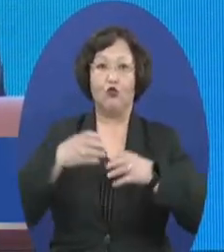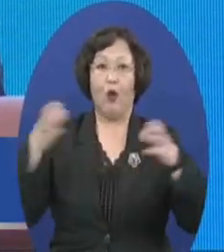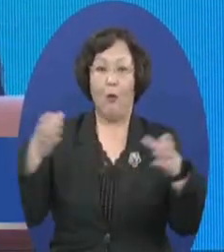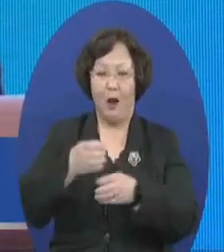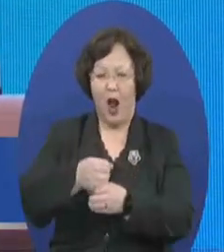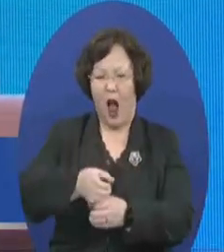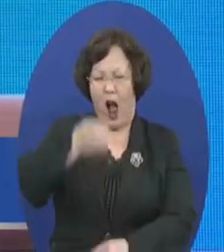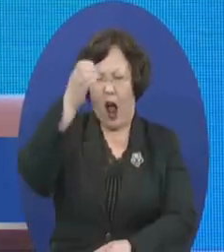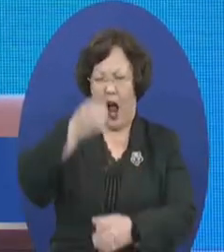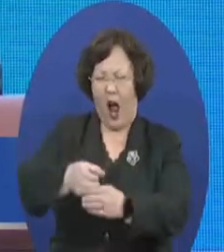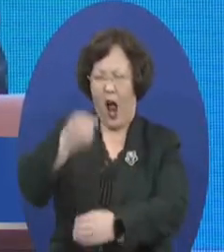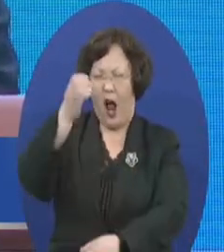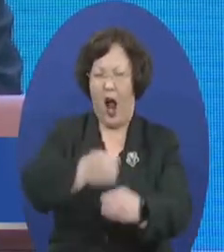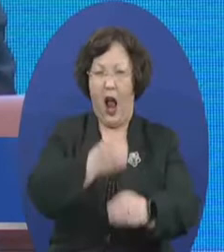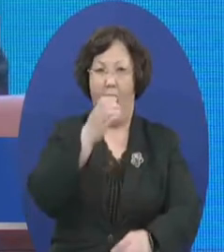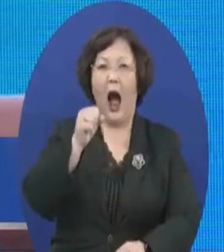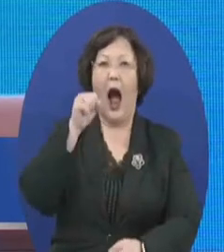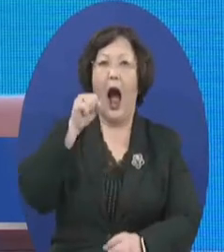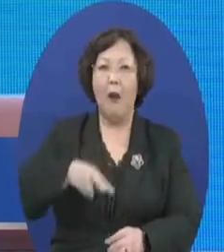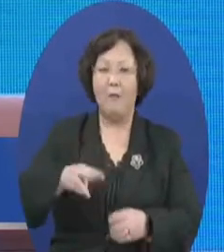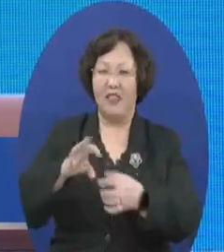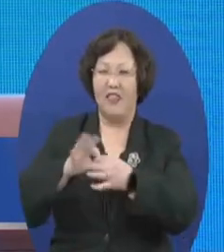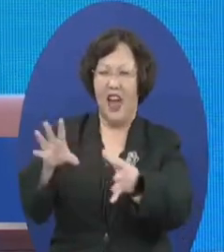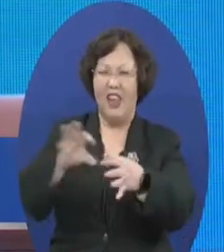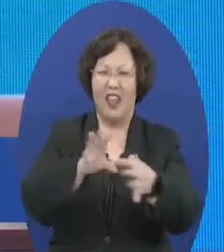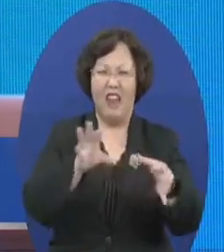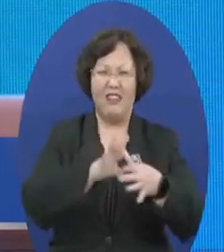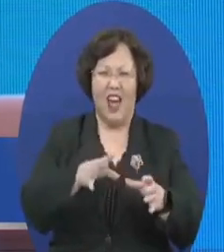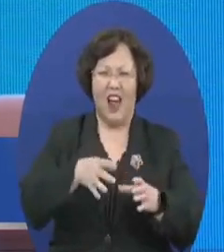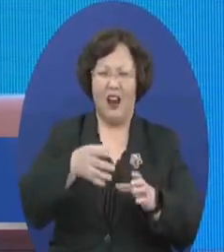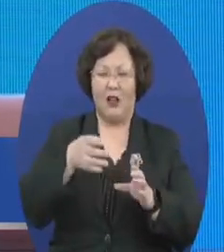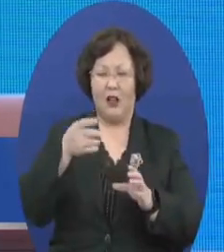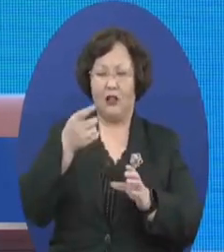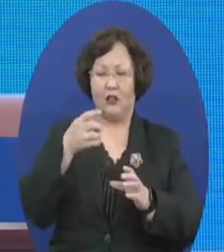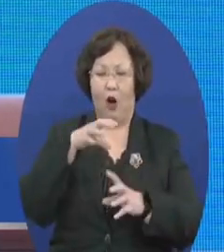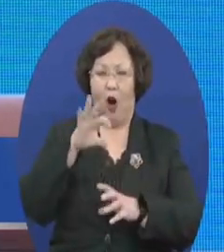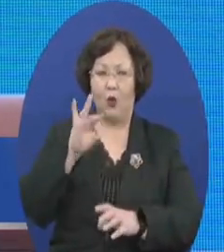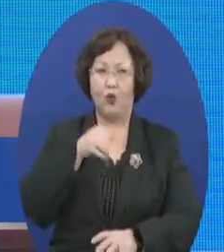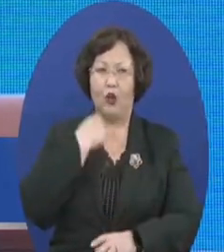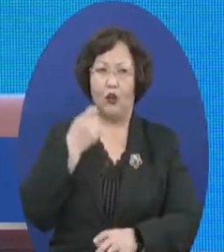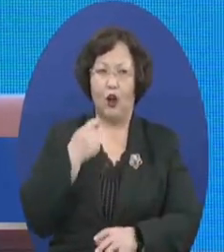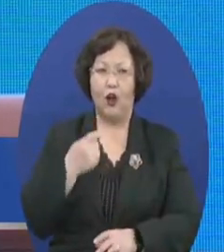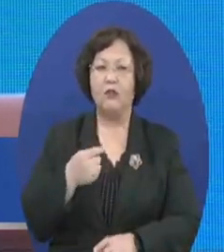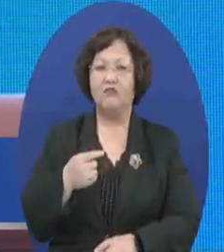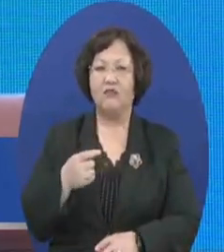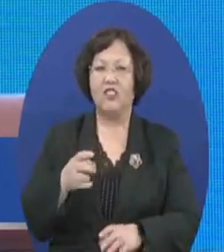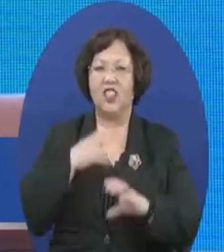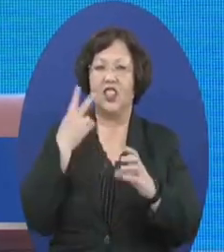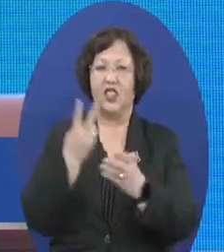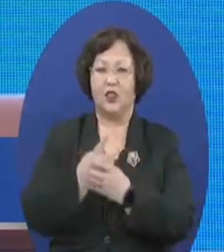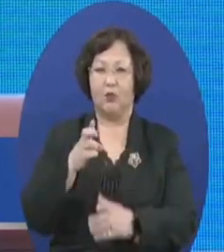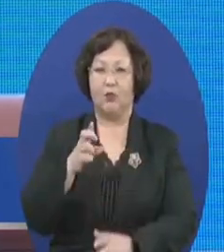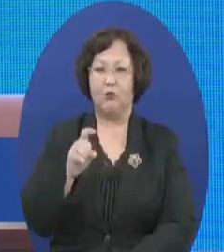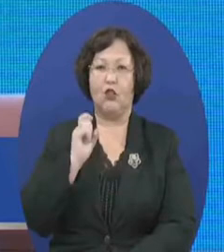ам байгуулагдсан. Оюут толгой бол дэлхийн хамгийн том нэгдсэн блокчлон олборлох уурхай